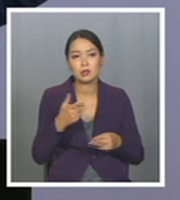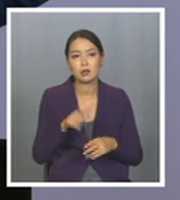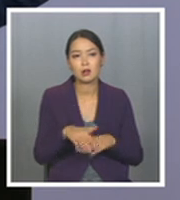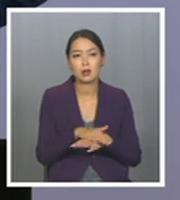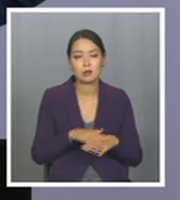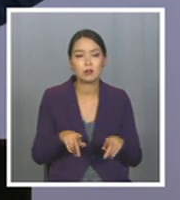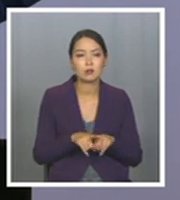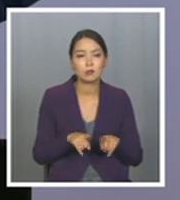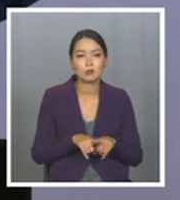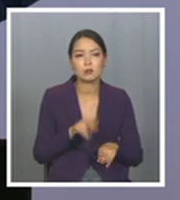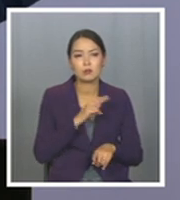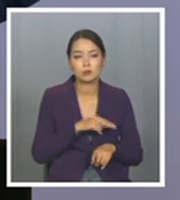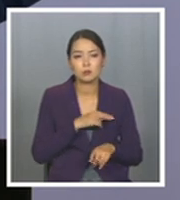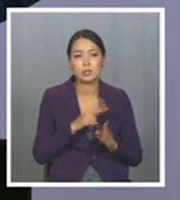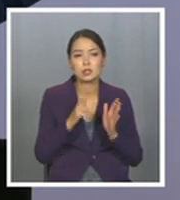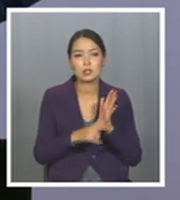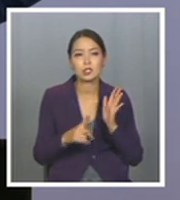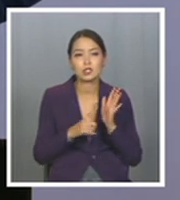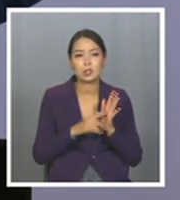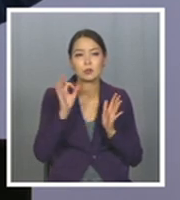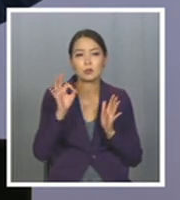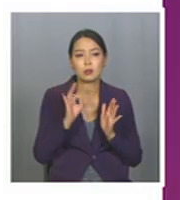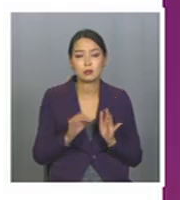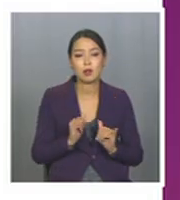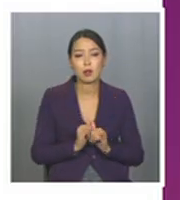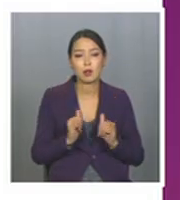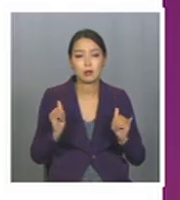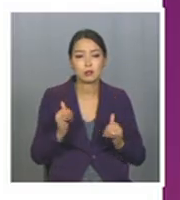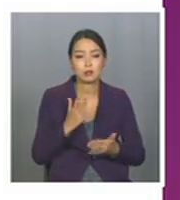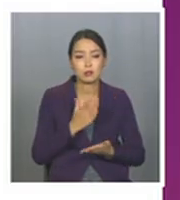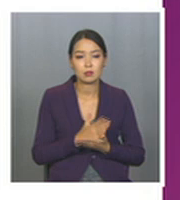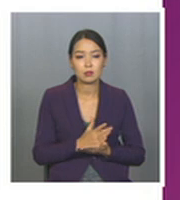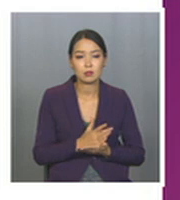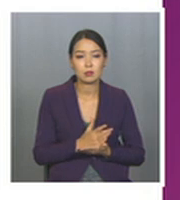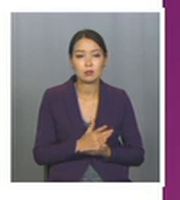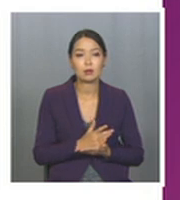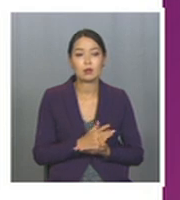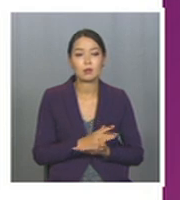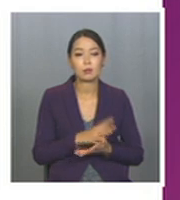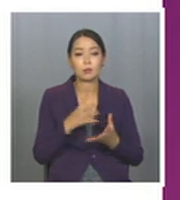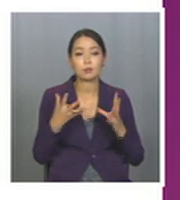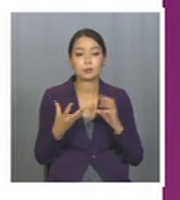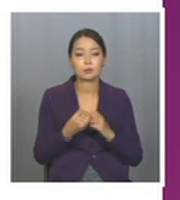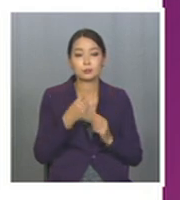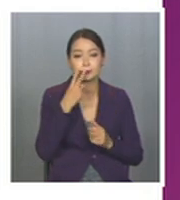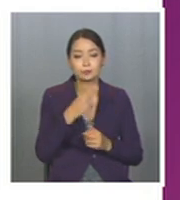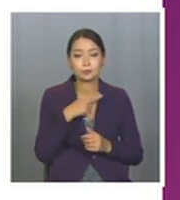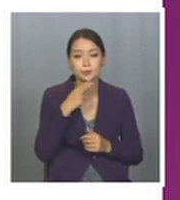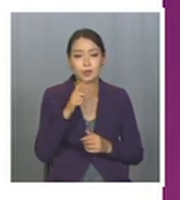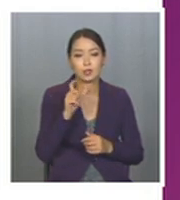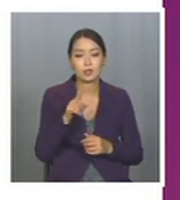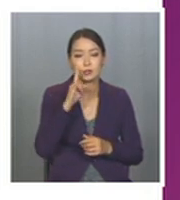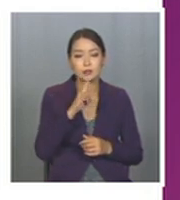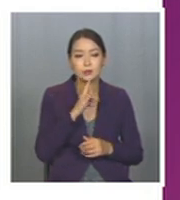шаруашылықтағы 87% артқан көрінеді. Бұл көрсеткіштен бір нәрсені аңғару қиын емес, яғни Қазақ өлкесіндегі